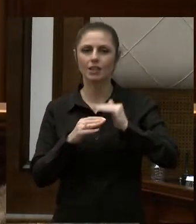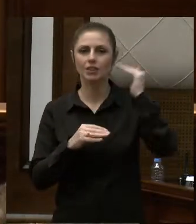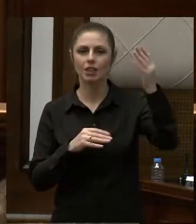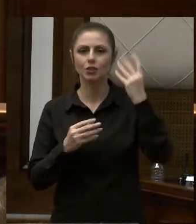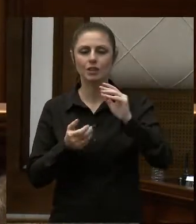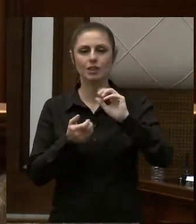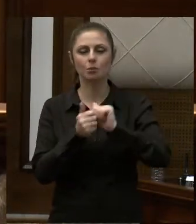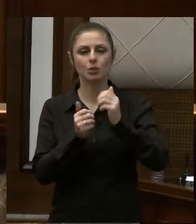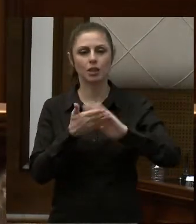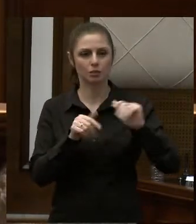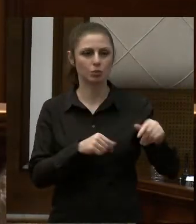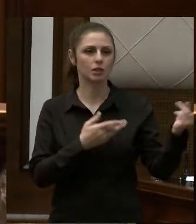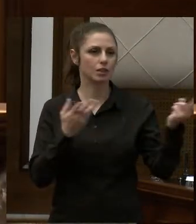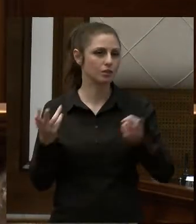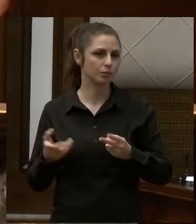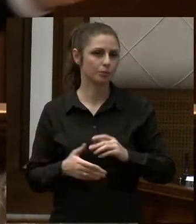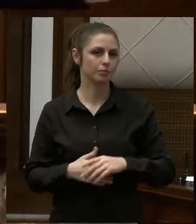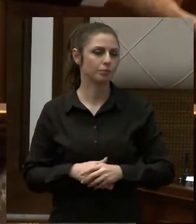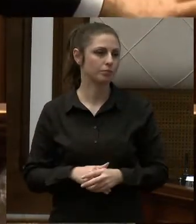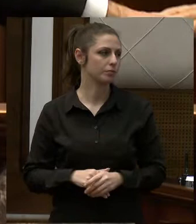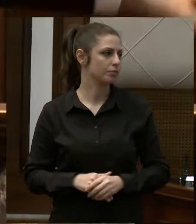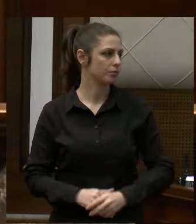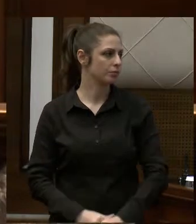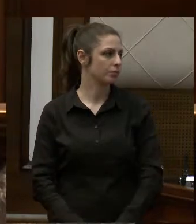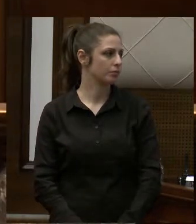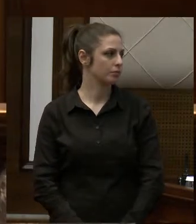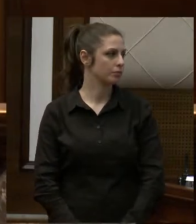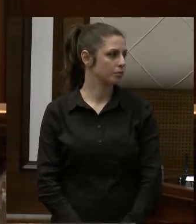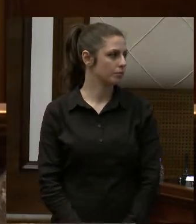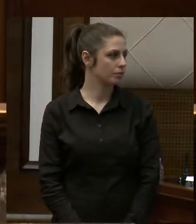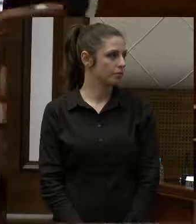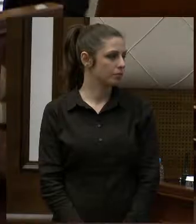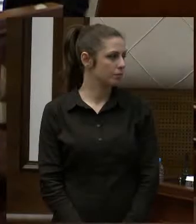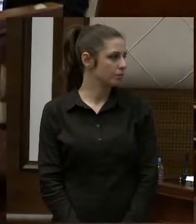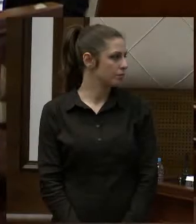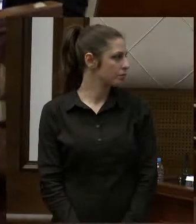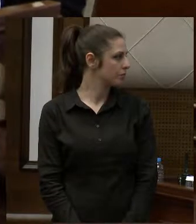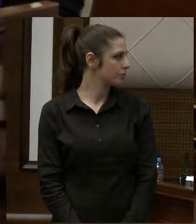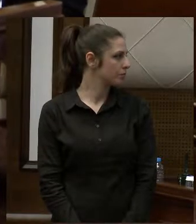sırayla hemen içeri alıyoruz. Yanlar, arkalar doldurulsun.